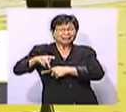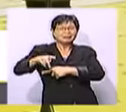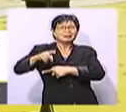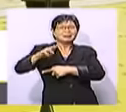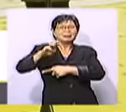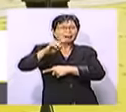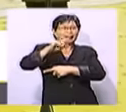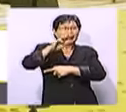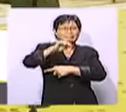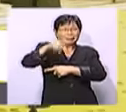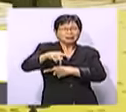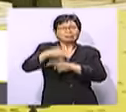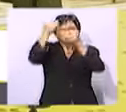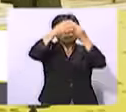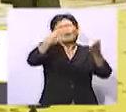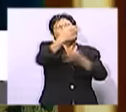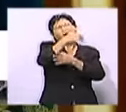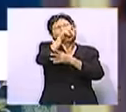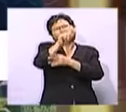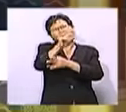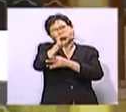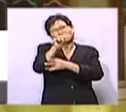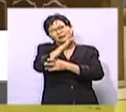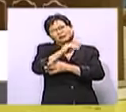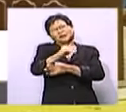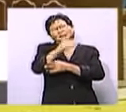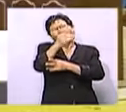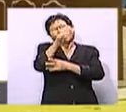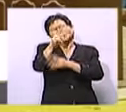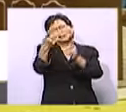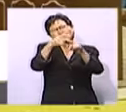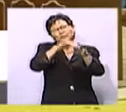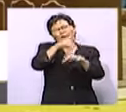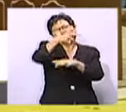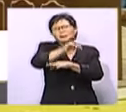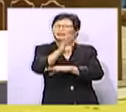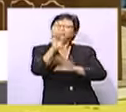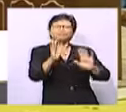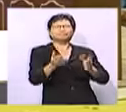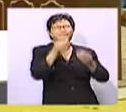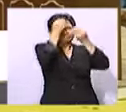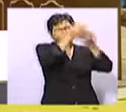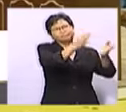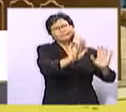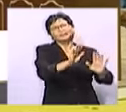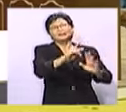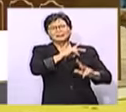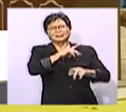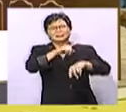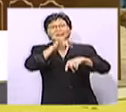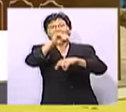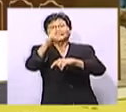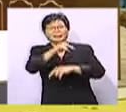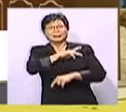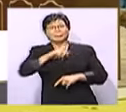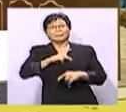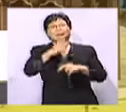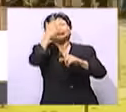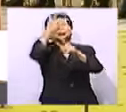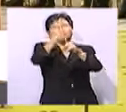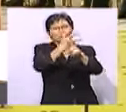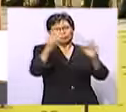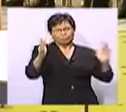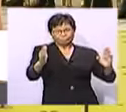perlu mengisytihar harta dan aset kepada Perdana Menteri sahaja. Jawatan kuasa khas Kabinet diberi tempoh 3 bulan sebelum